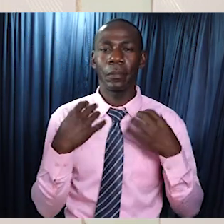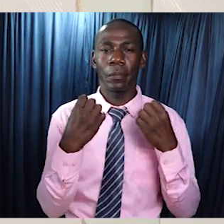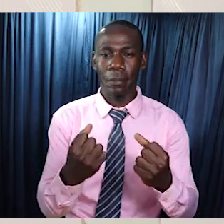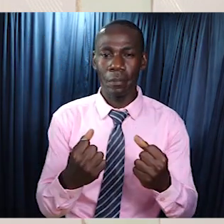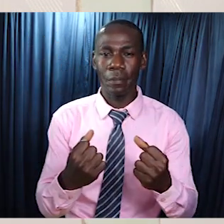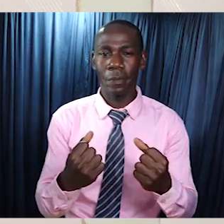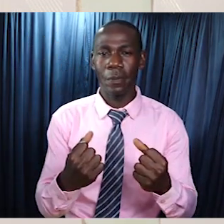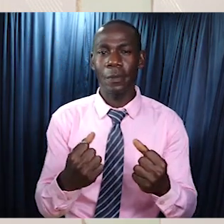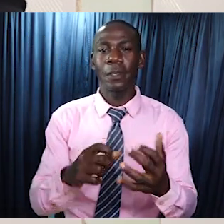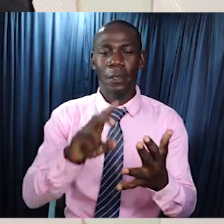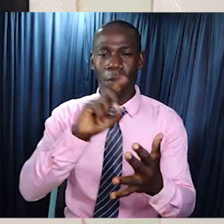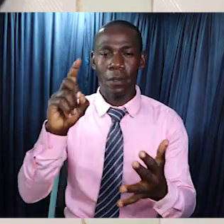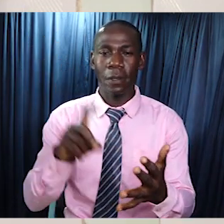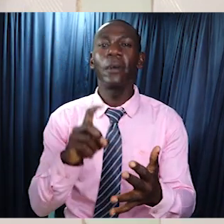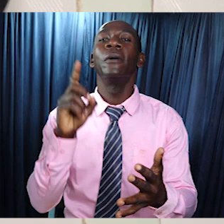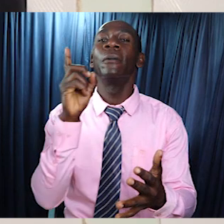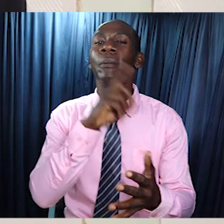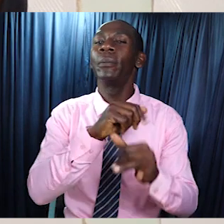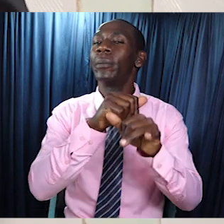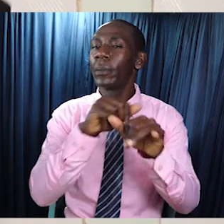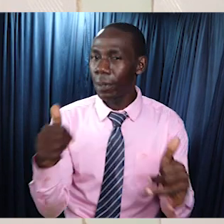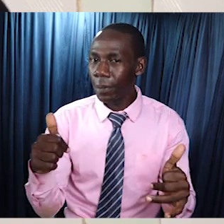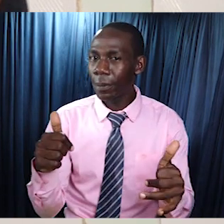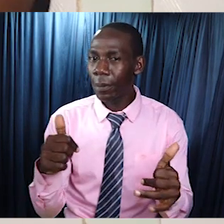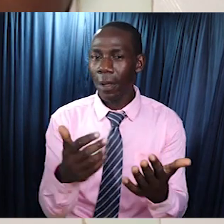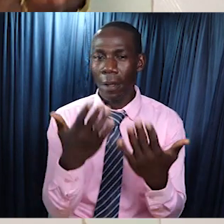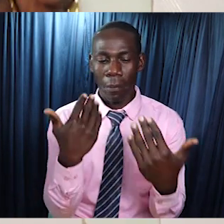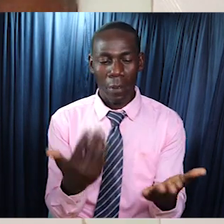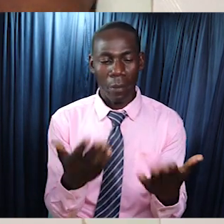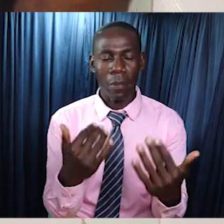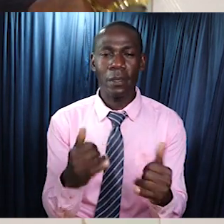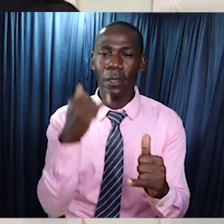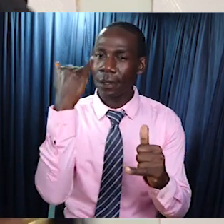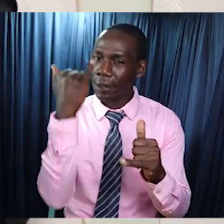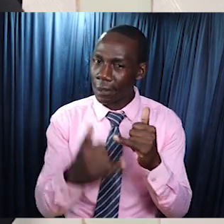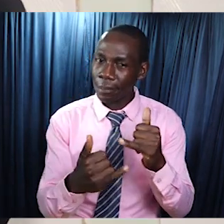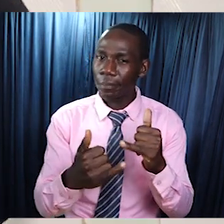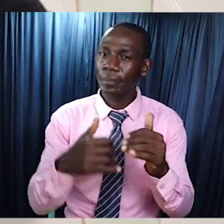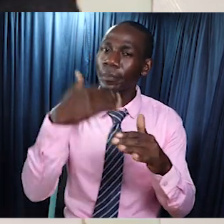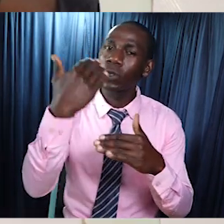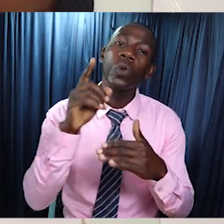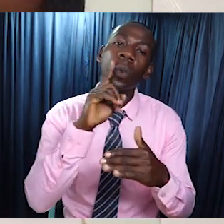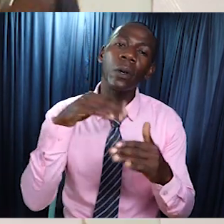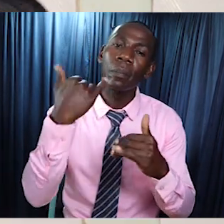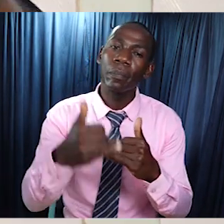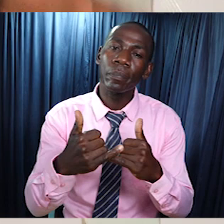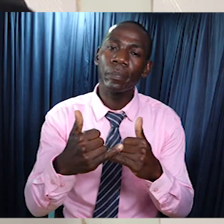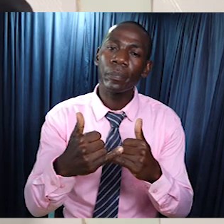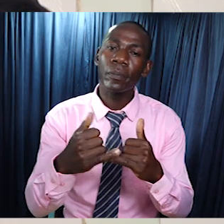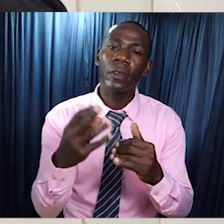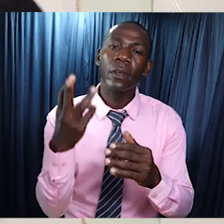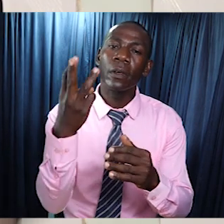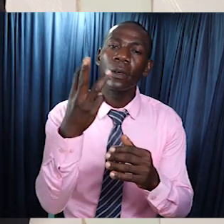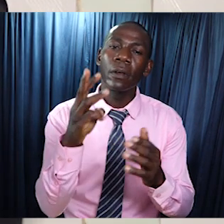akafanya mtihani. Sit for exam. Akawa amebakisha papers mbili akaendelea siku kesho yake. She finished up. Na ikifi,